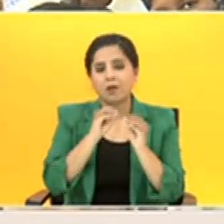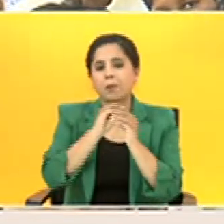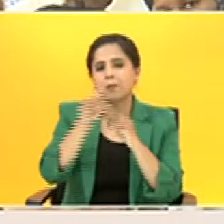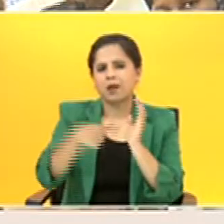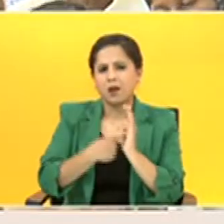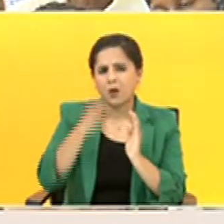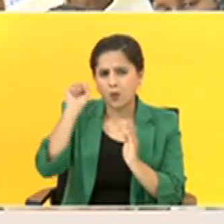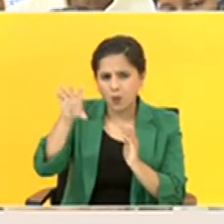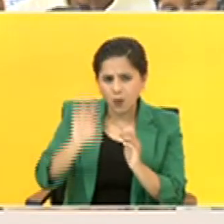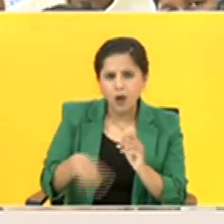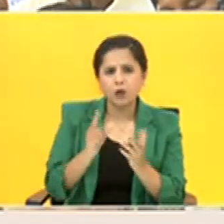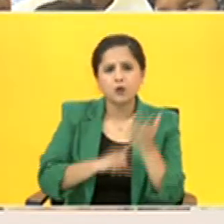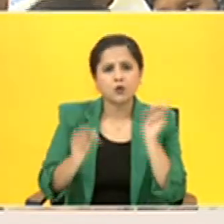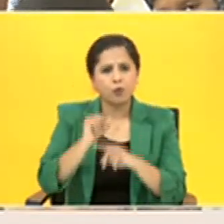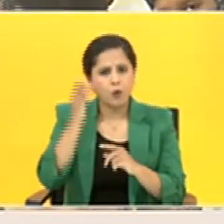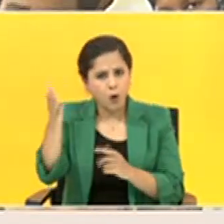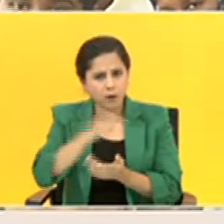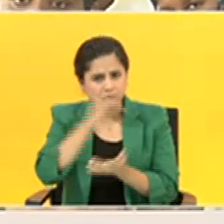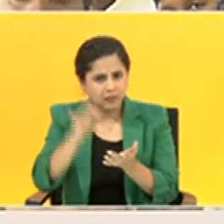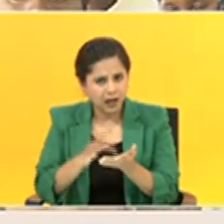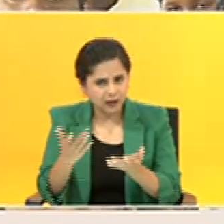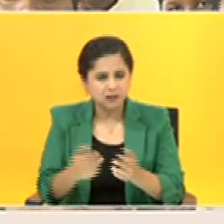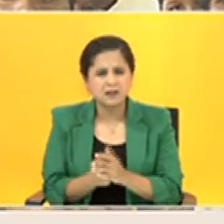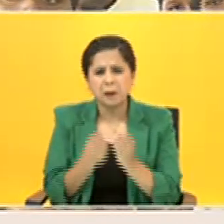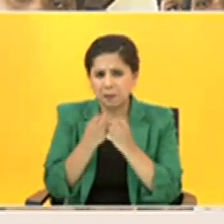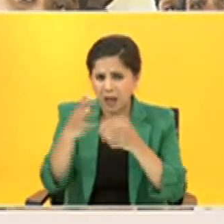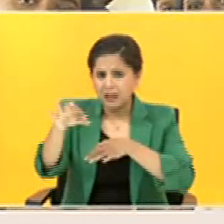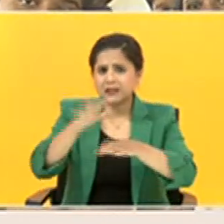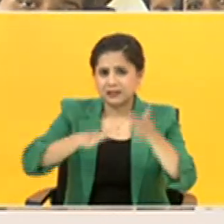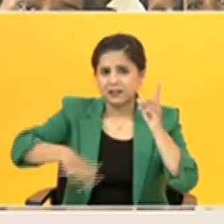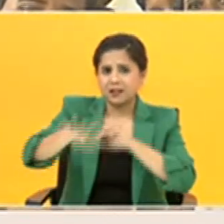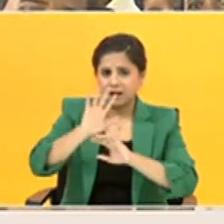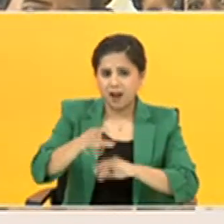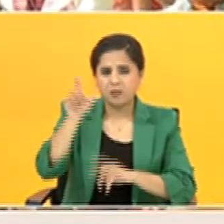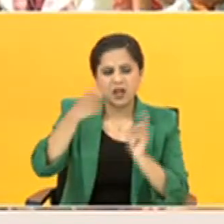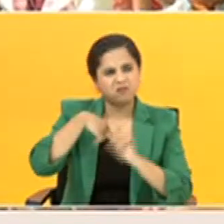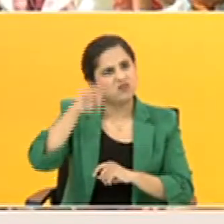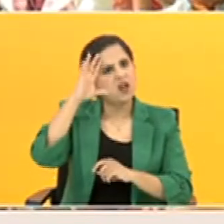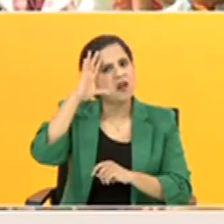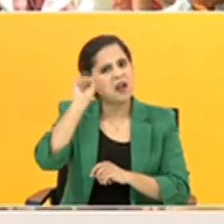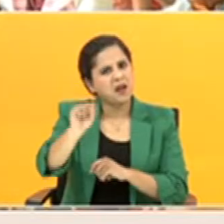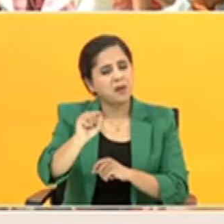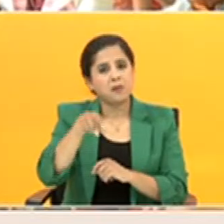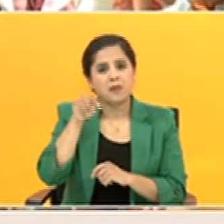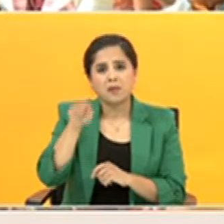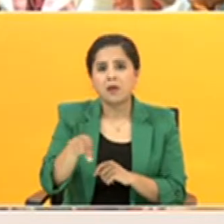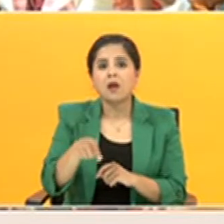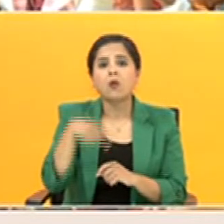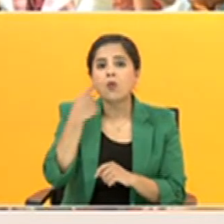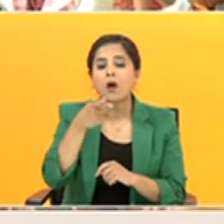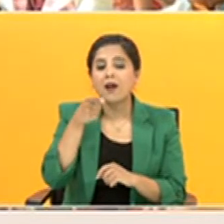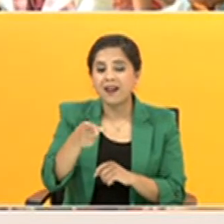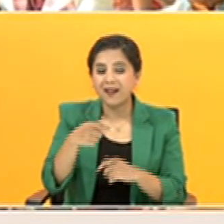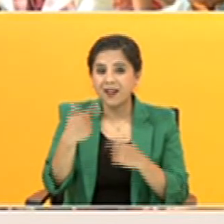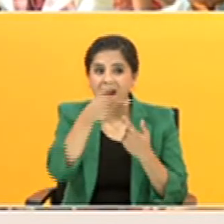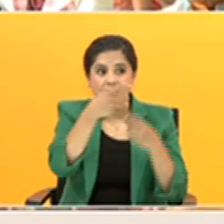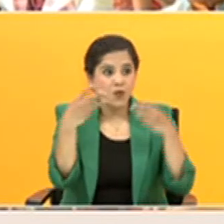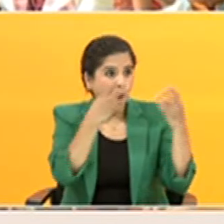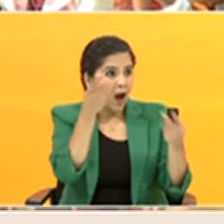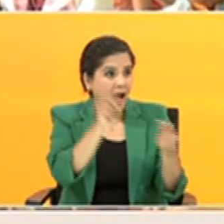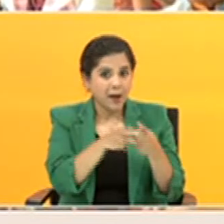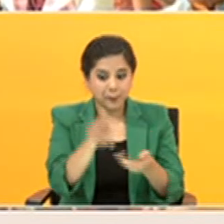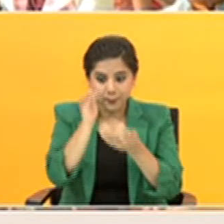में, यूपी के कुशीनगर में और भी कई शहरों में उस दौरान जन्म लेने वाले बच्चों का